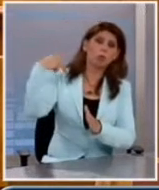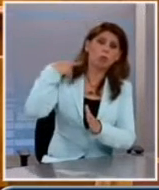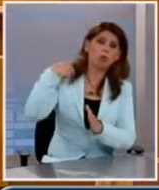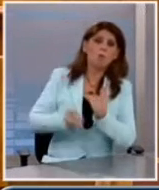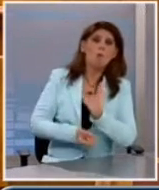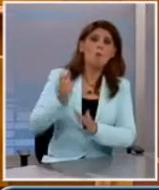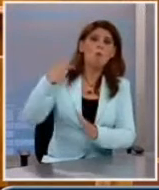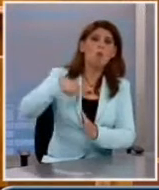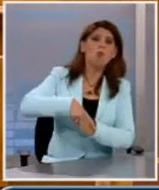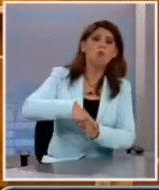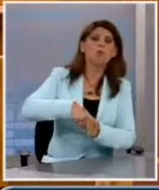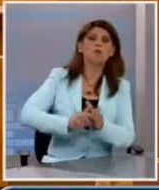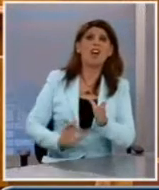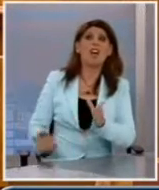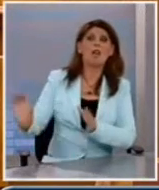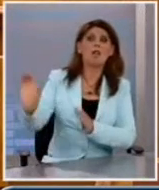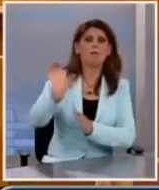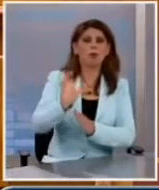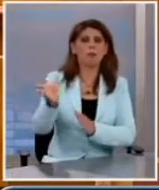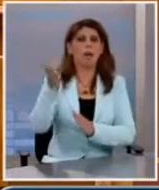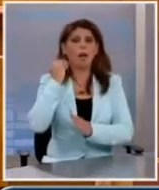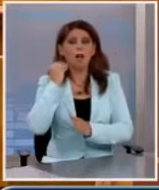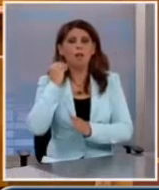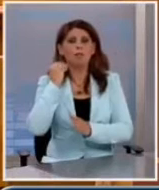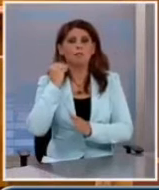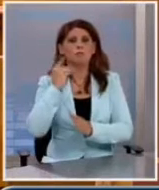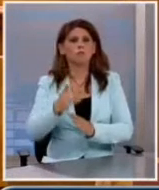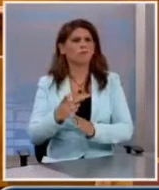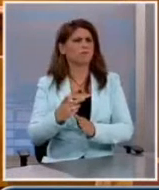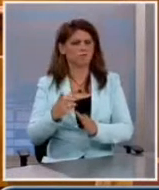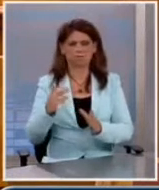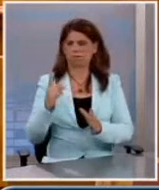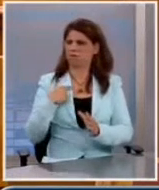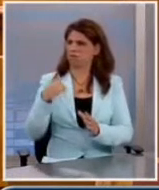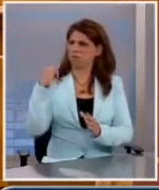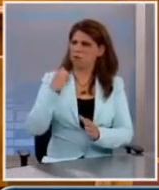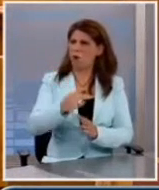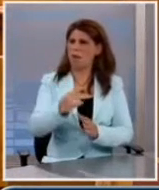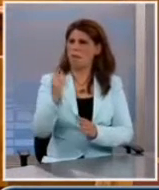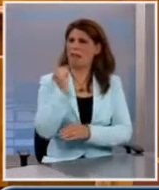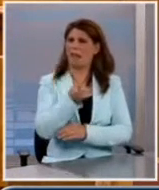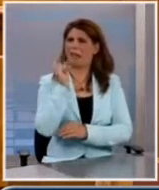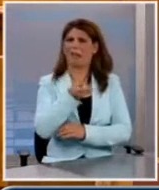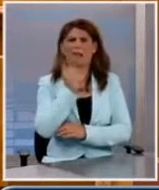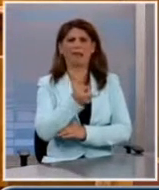νεοδούλους στην Ευρώπη, ακούμε συνεχώς μία στήρα αρνητική κριτική.